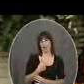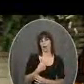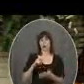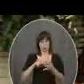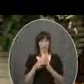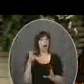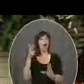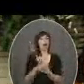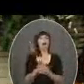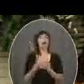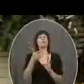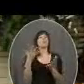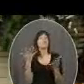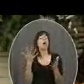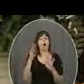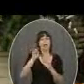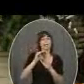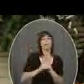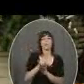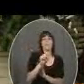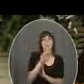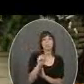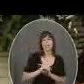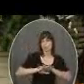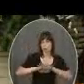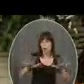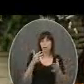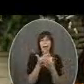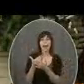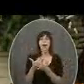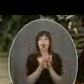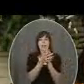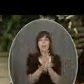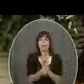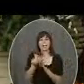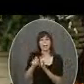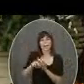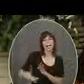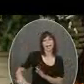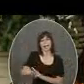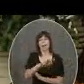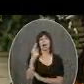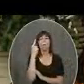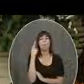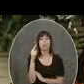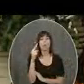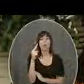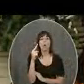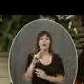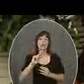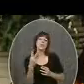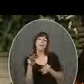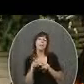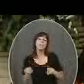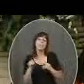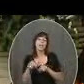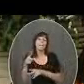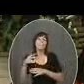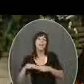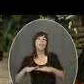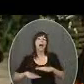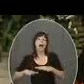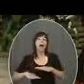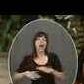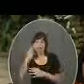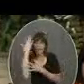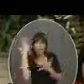engagement de diminuer de 20 % dans toutes les écoles défavorisées du Québec pour le deuxième cycle du primaire. Savez-vous